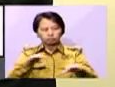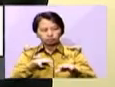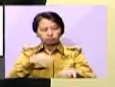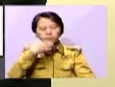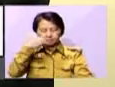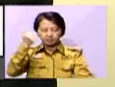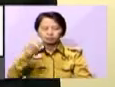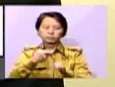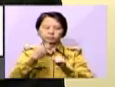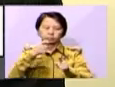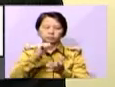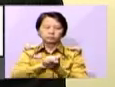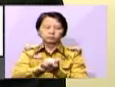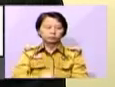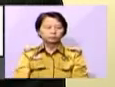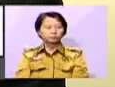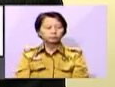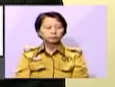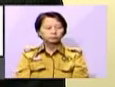doing better than that.